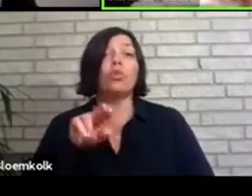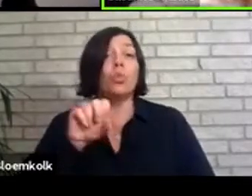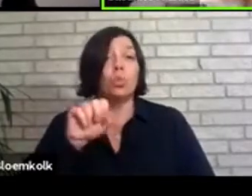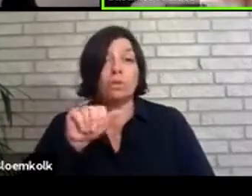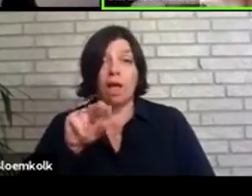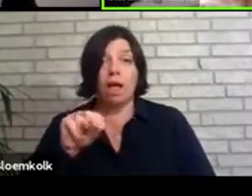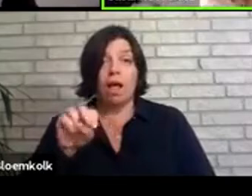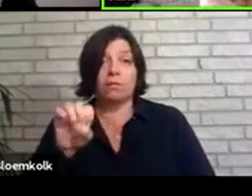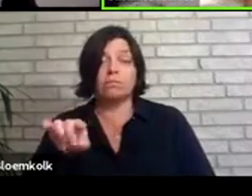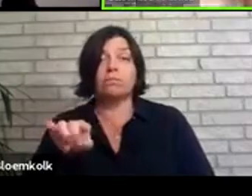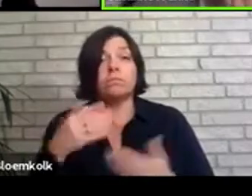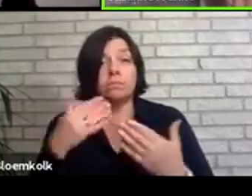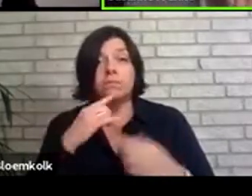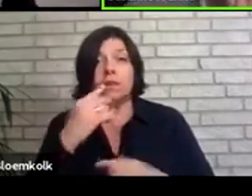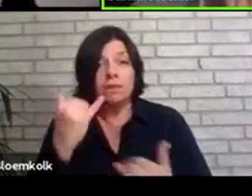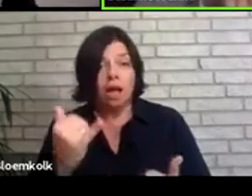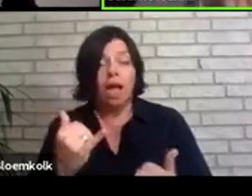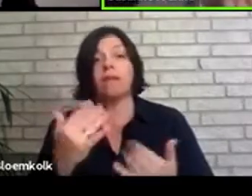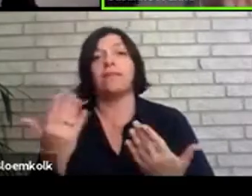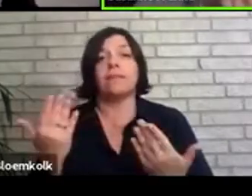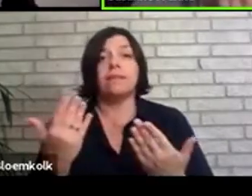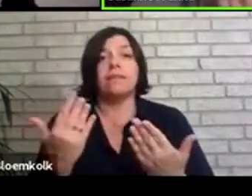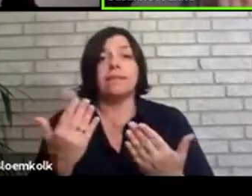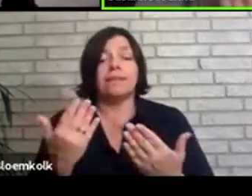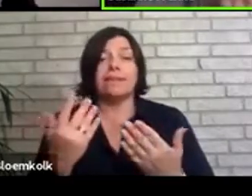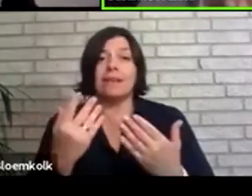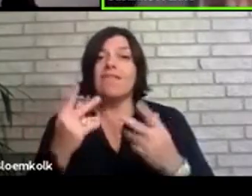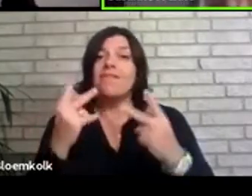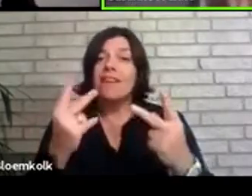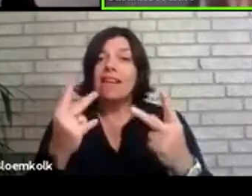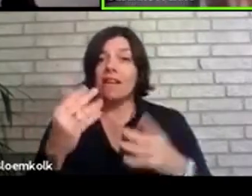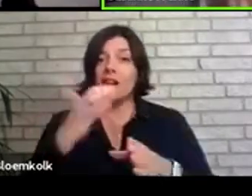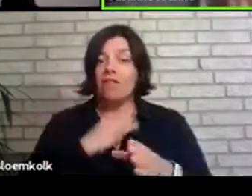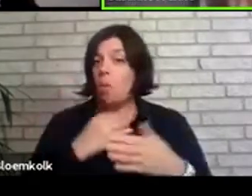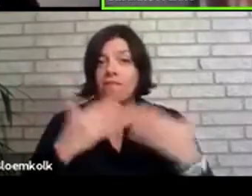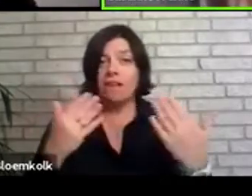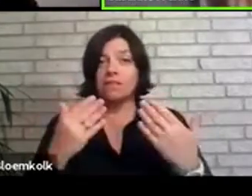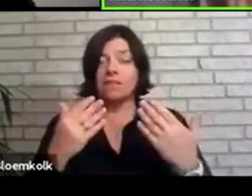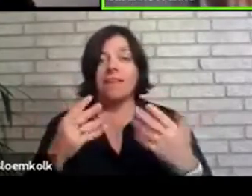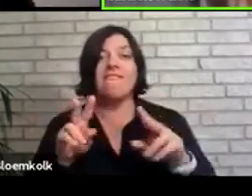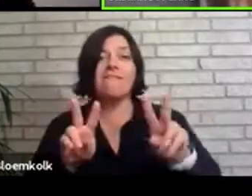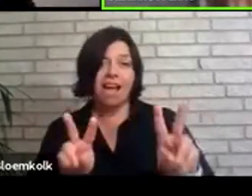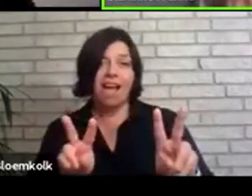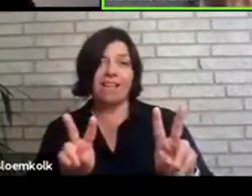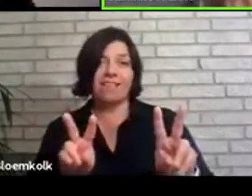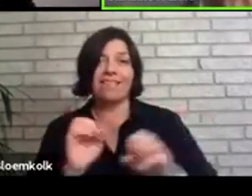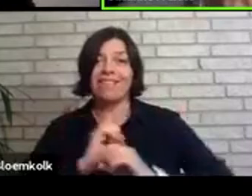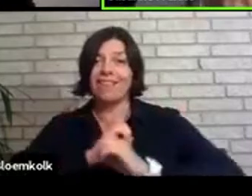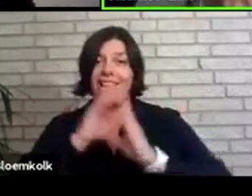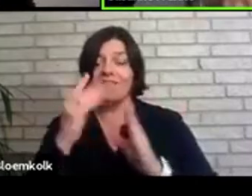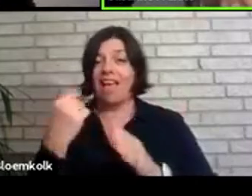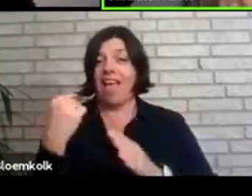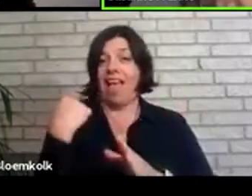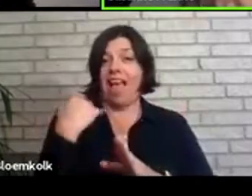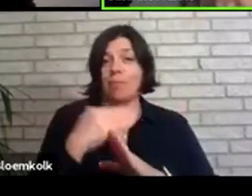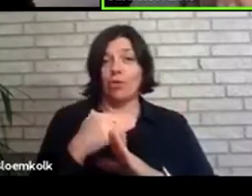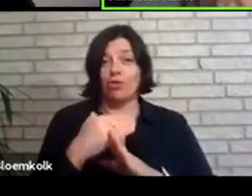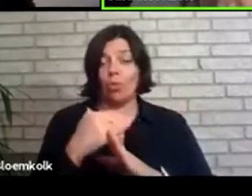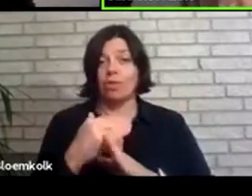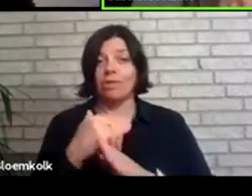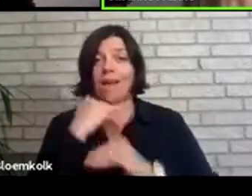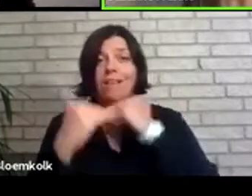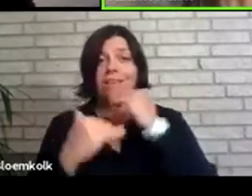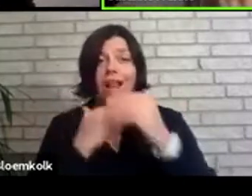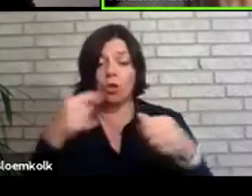also, wir haben gerade über 3 Initiativen gesprochen, die auf einer Bundesebene